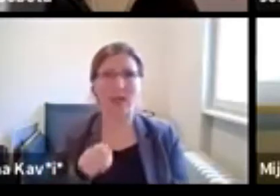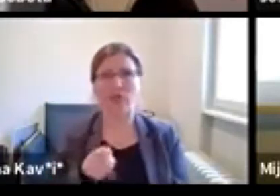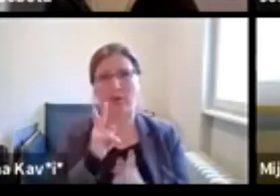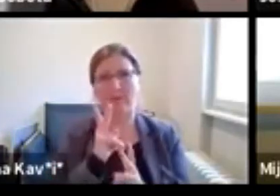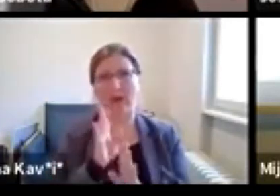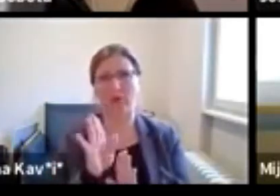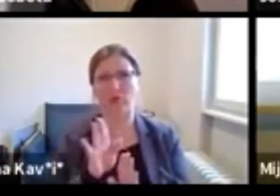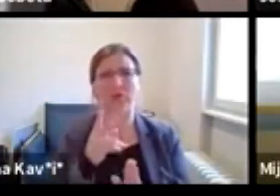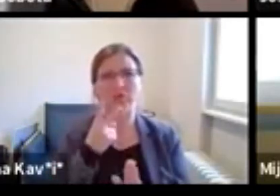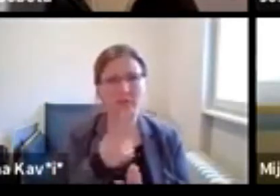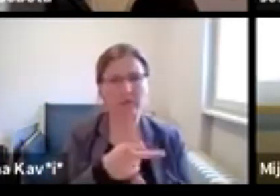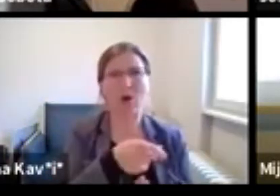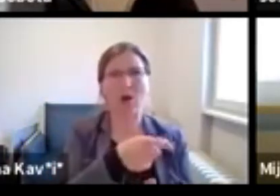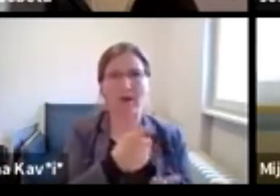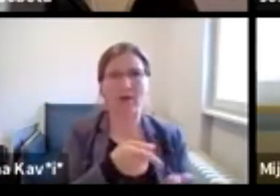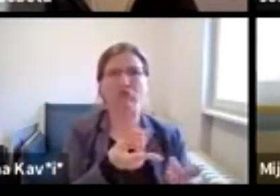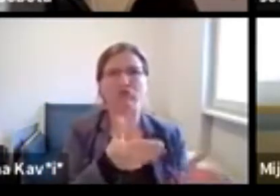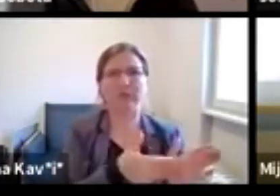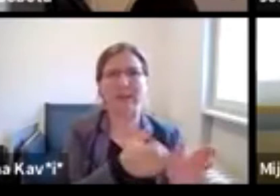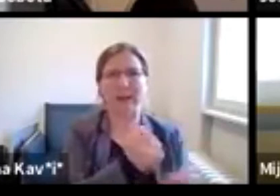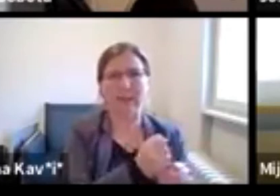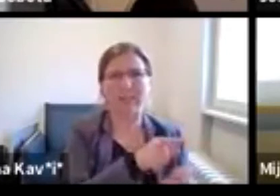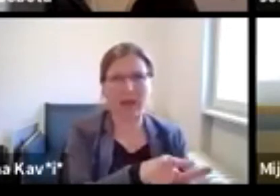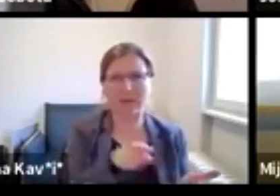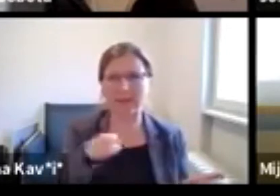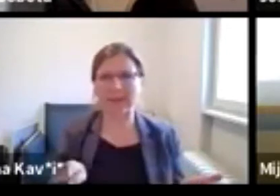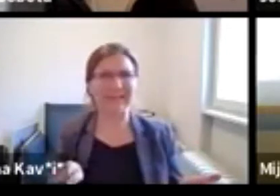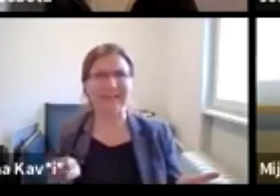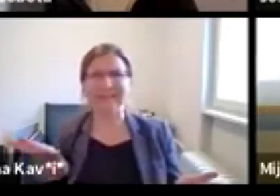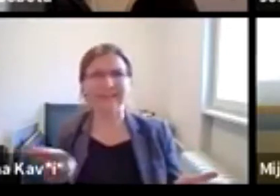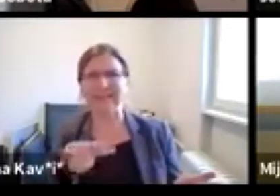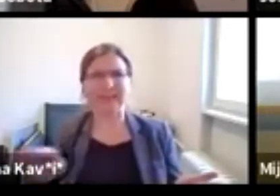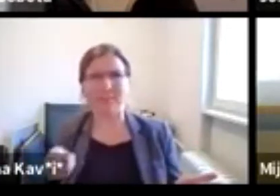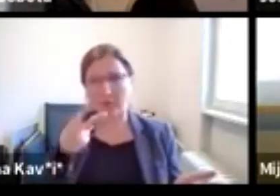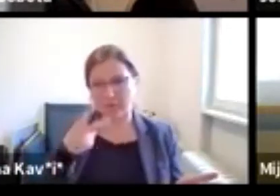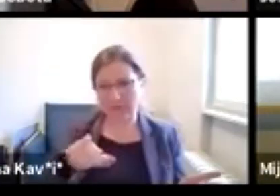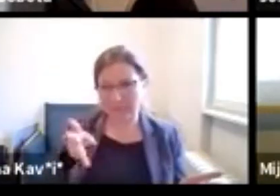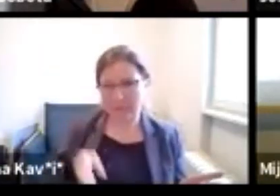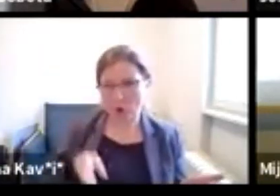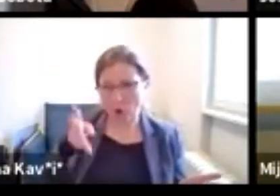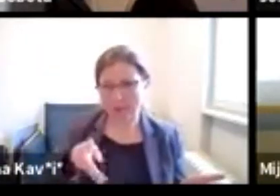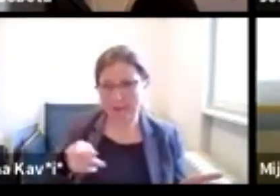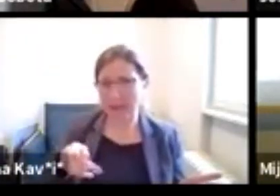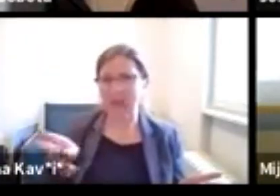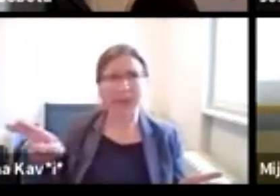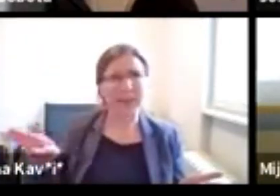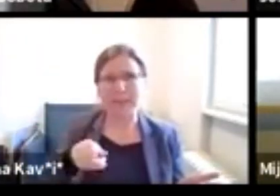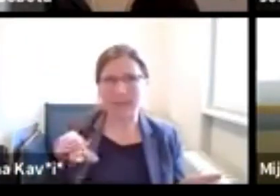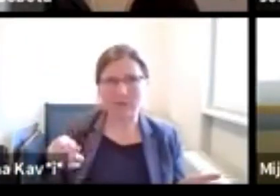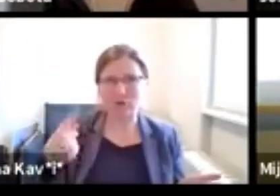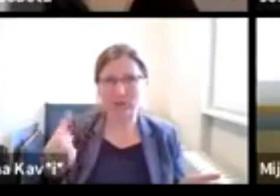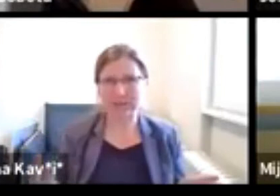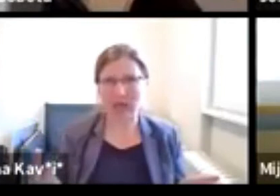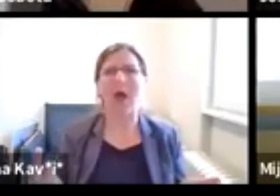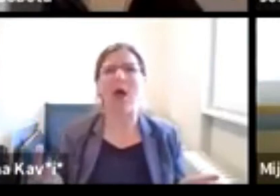zahtjev aktivnosti prelazi, dakle, granice njezinih mogućnosti, u tom području osoba, dakle, počinje imati teškoću i